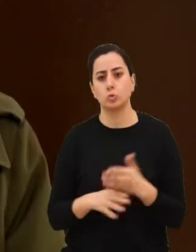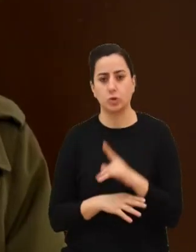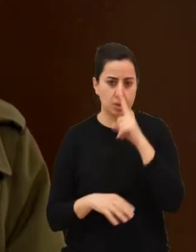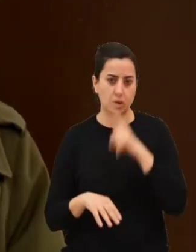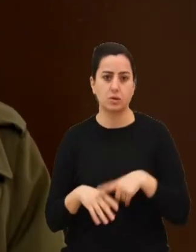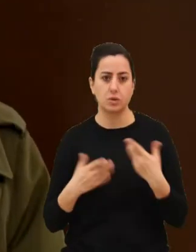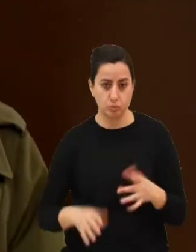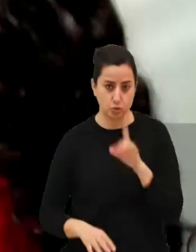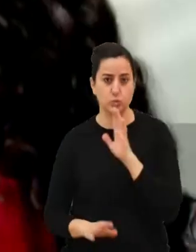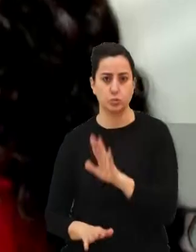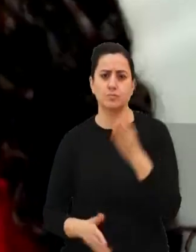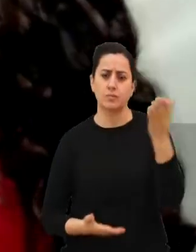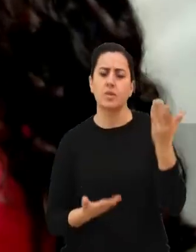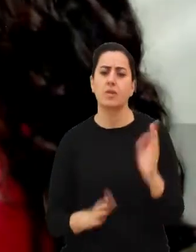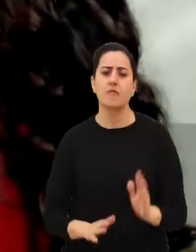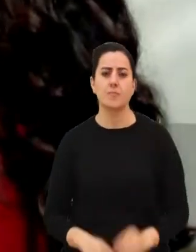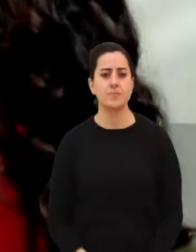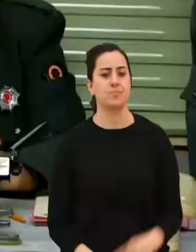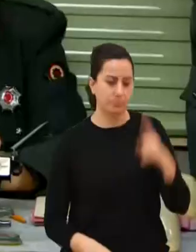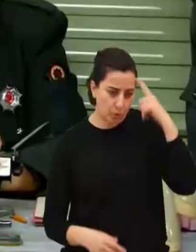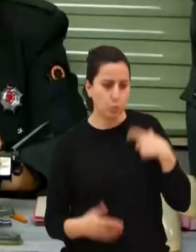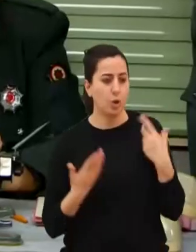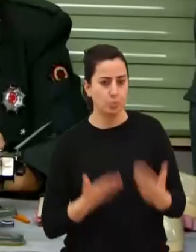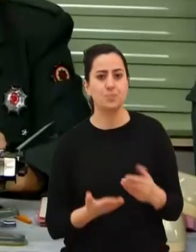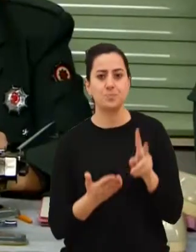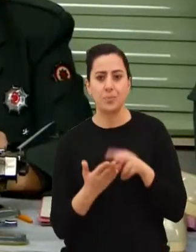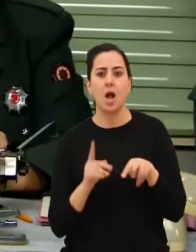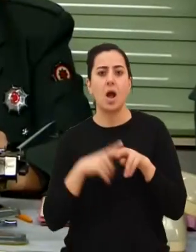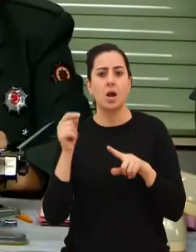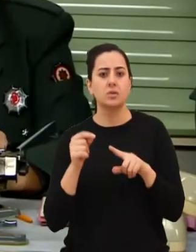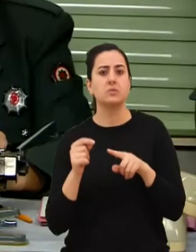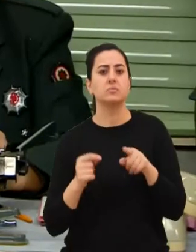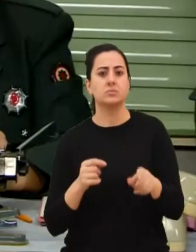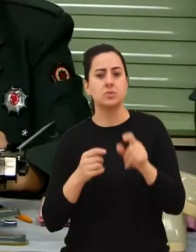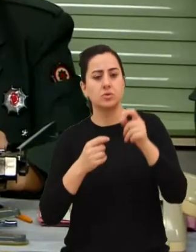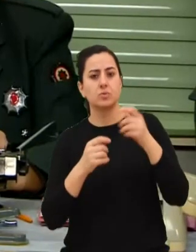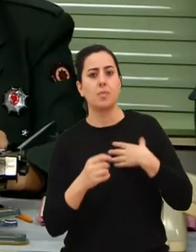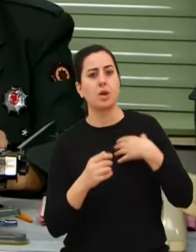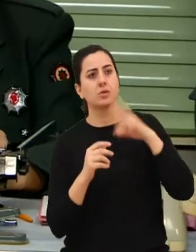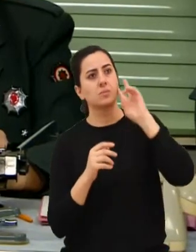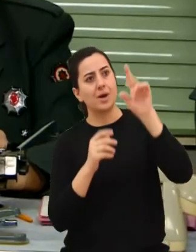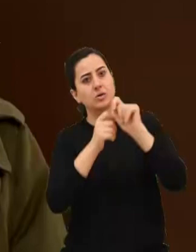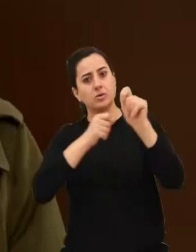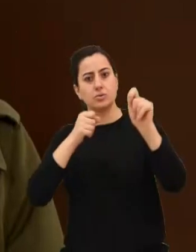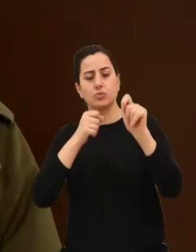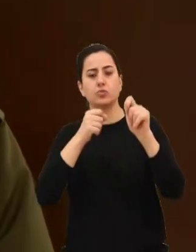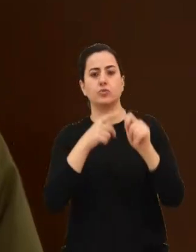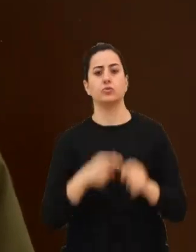Evet, Selahattin Bey için lütfen devam eder misiniz? Tabii ki başkomiserim. Ali isimli şahıs bir anda silahını bana doğrultarak saldırıda